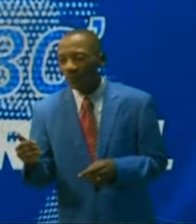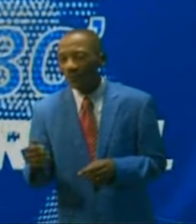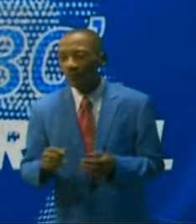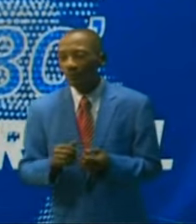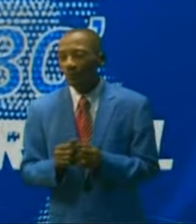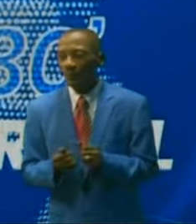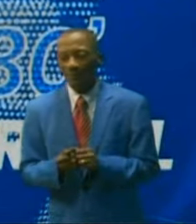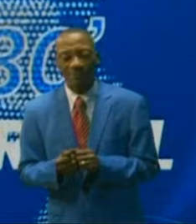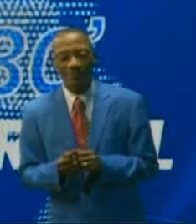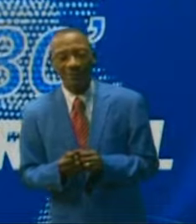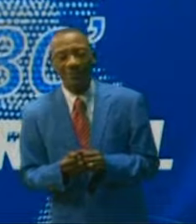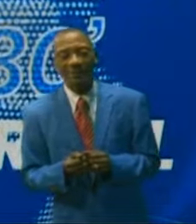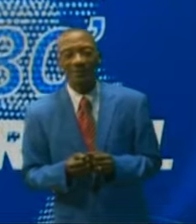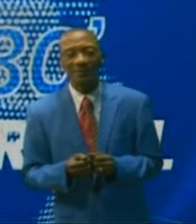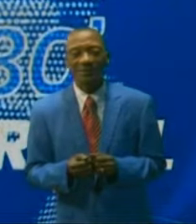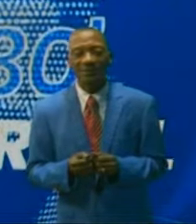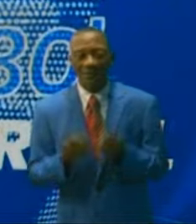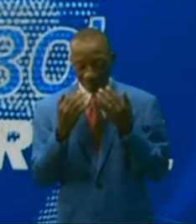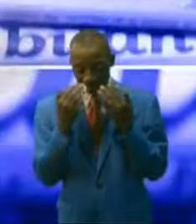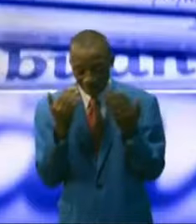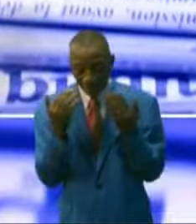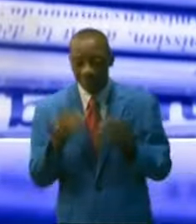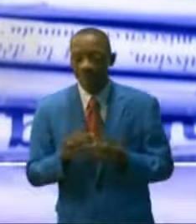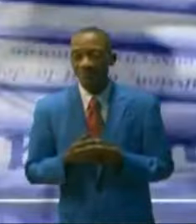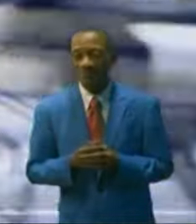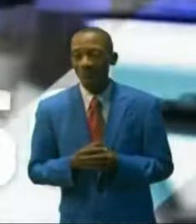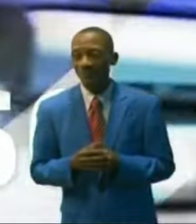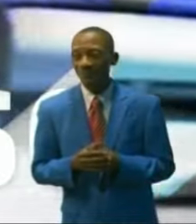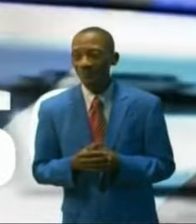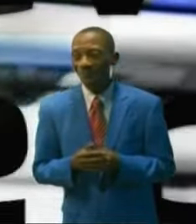Jérès Otumbetofundi.